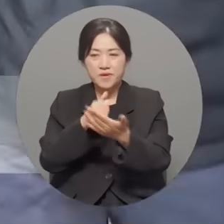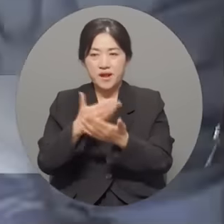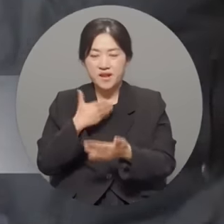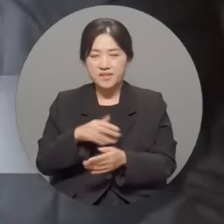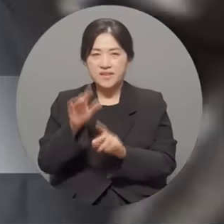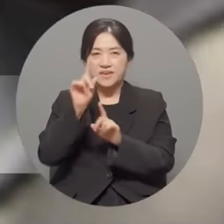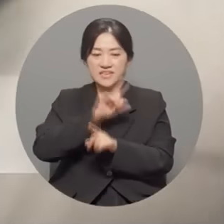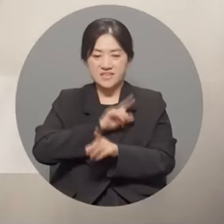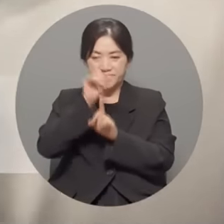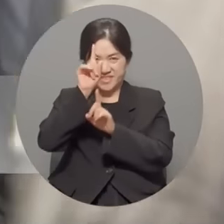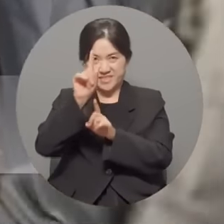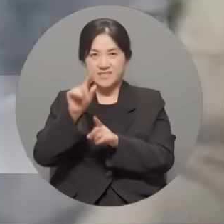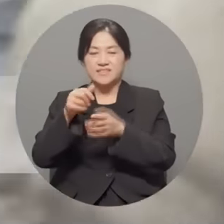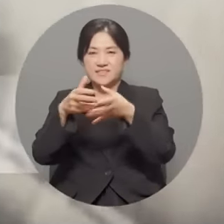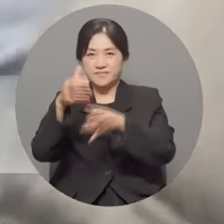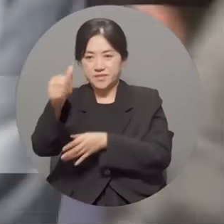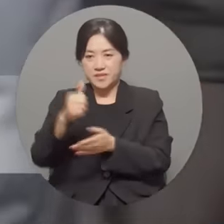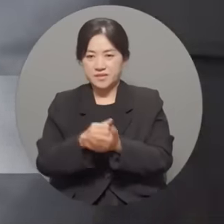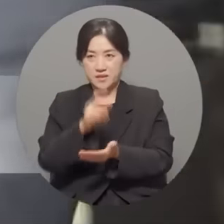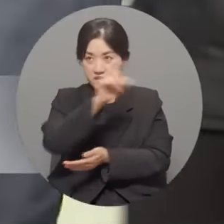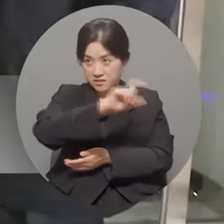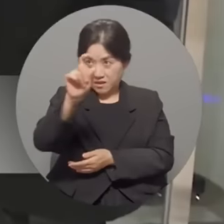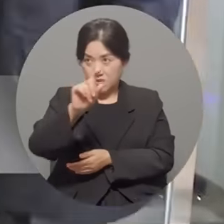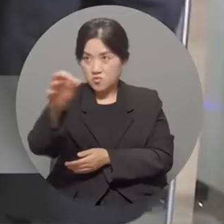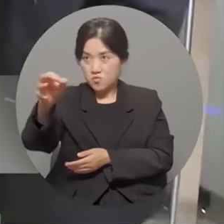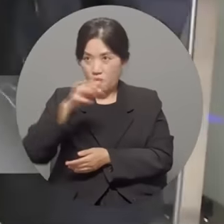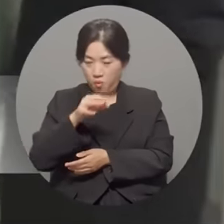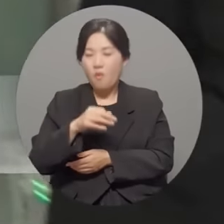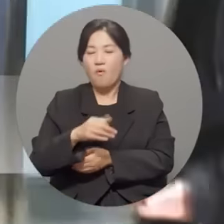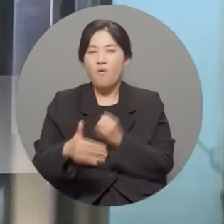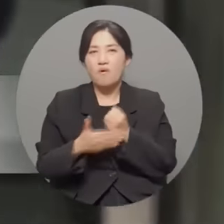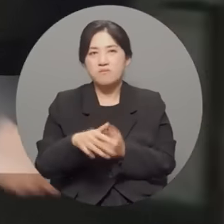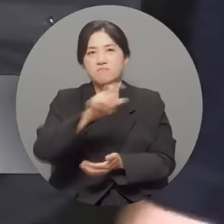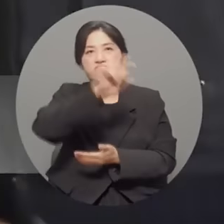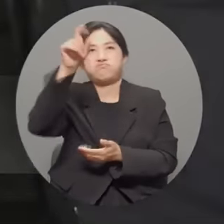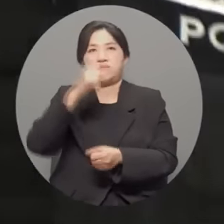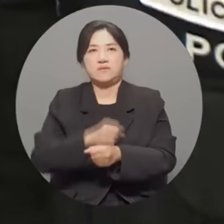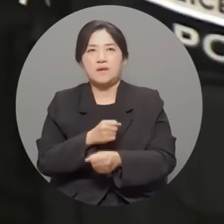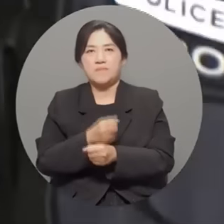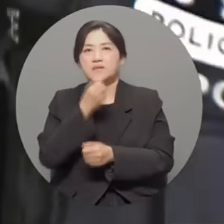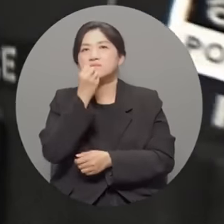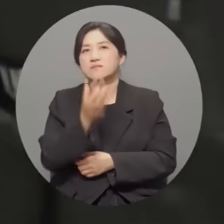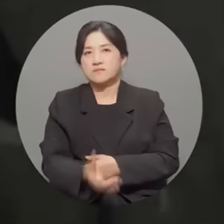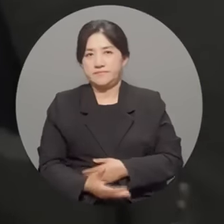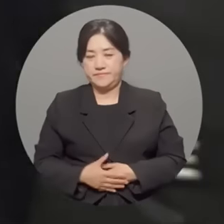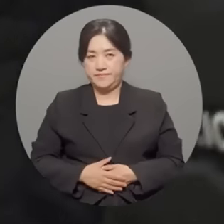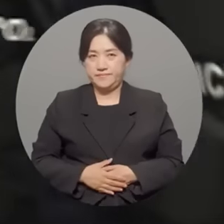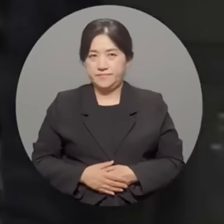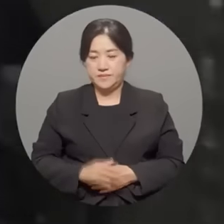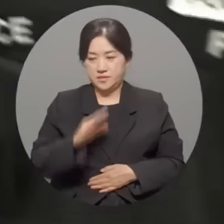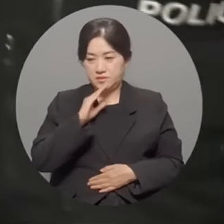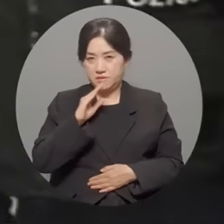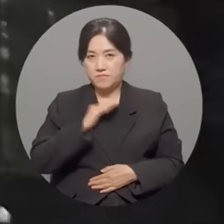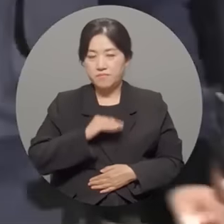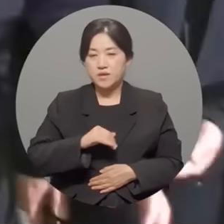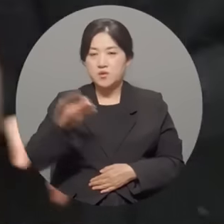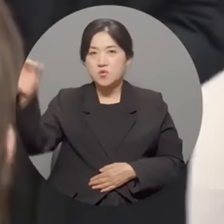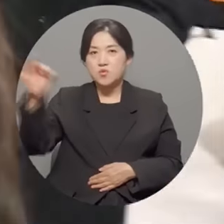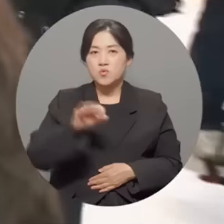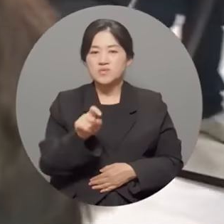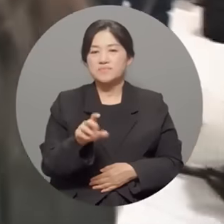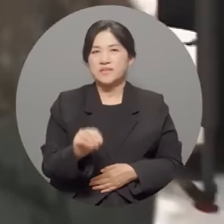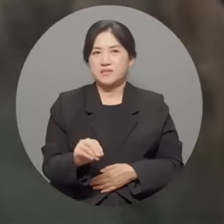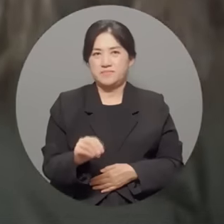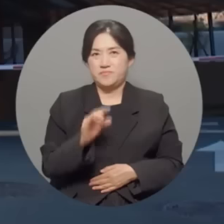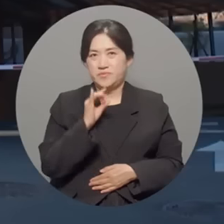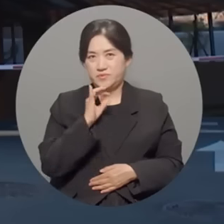팀장이라는 사람에게 낙서를 하면 돈을 주겠다는 제안을 받아 낙서를 했다고 진술했습니다. 실제 건네진 착수금은 10만